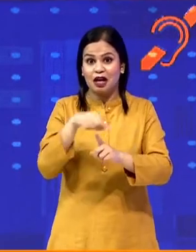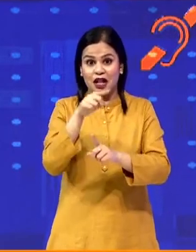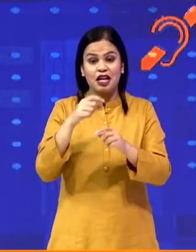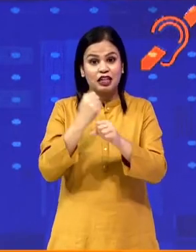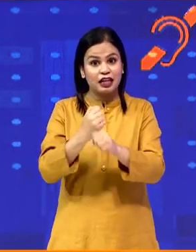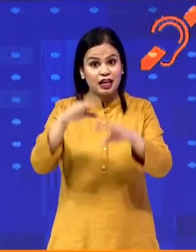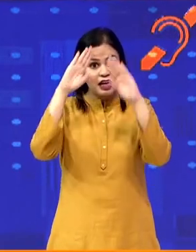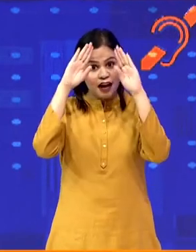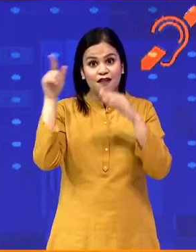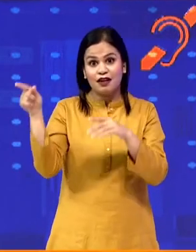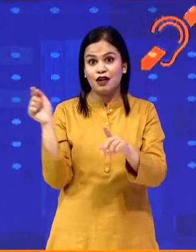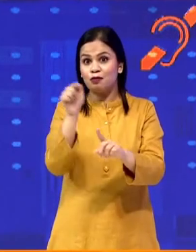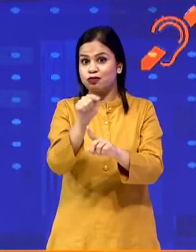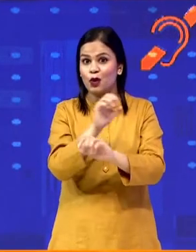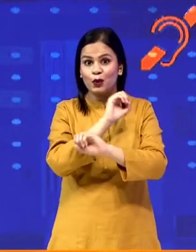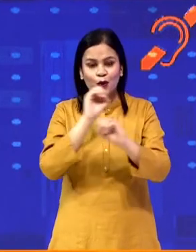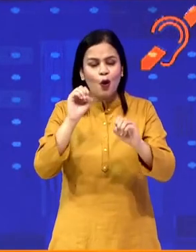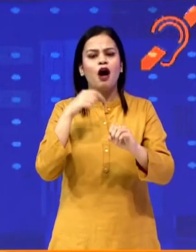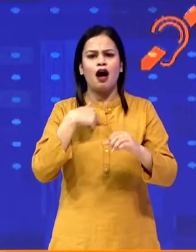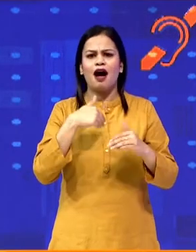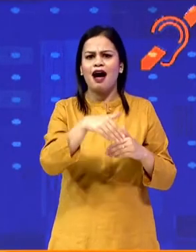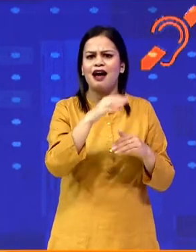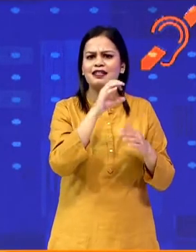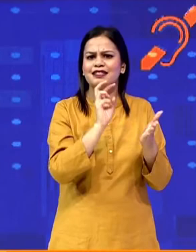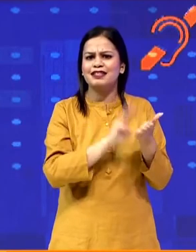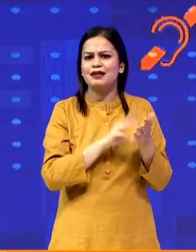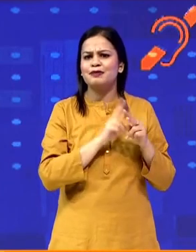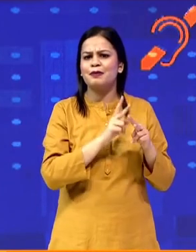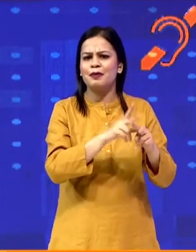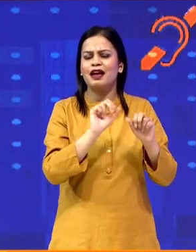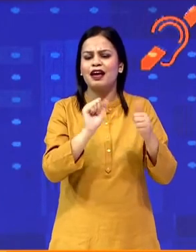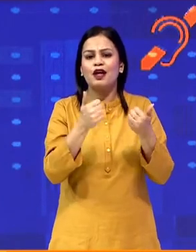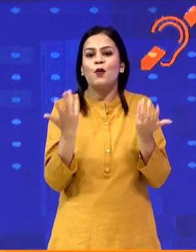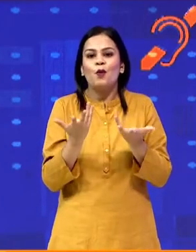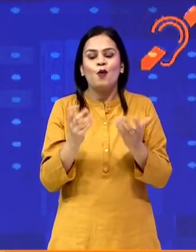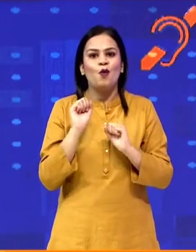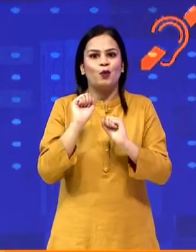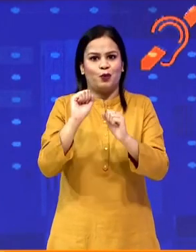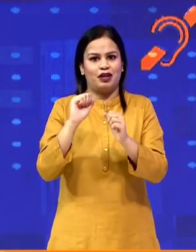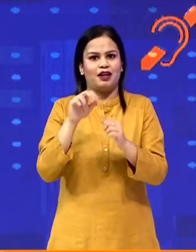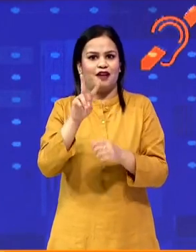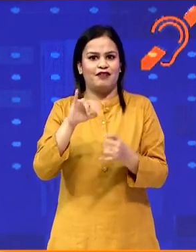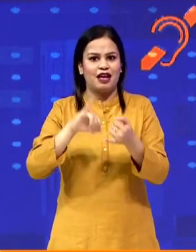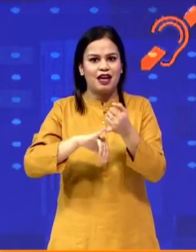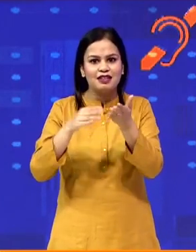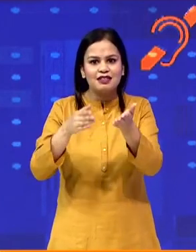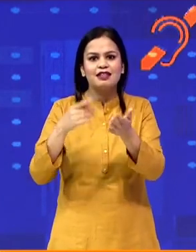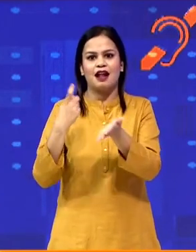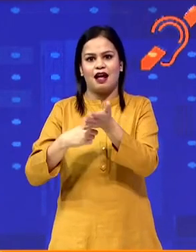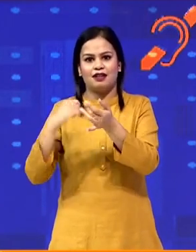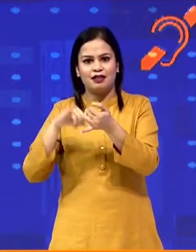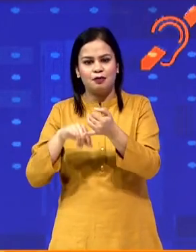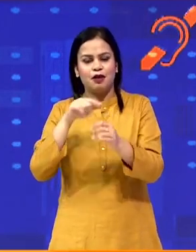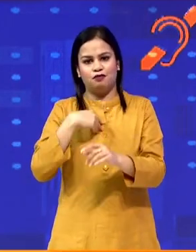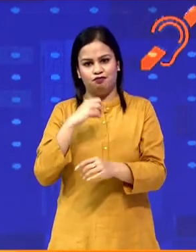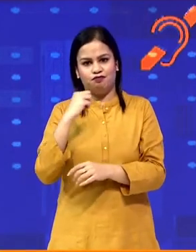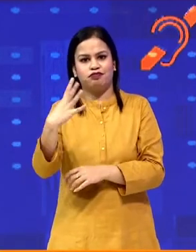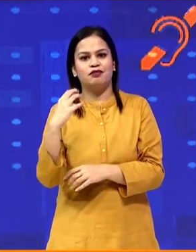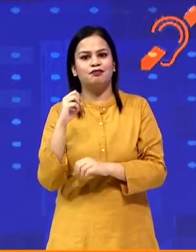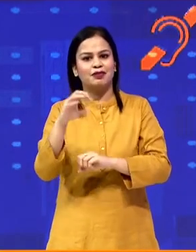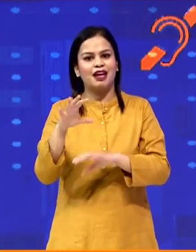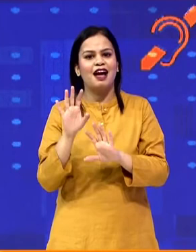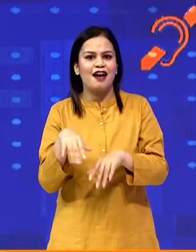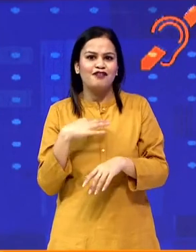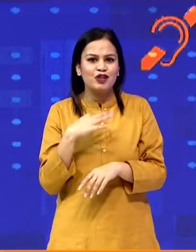क्योंकि मैं जम्मू कश्मीर से चुनकर आता था वहां की विधानसभा भेज दी तो वो विधानसभा उन्होंने भांग की है